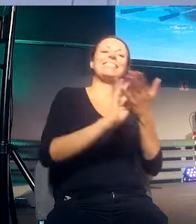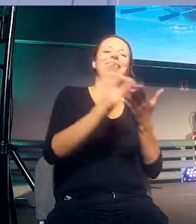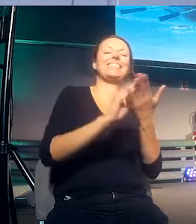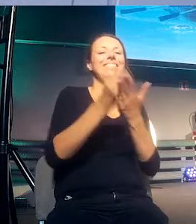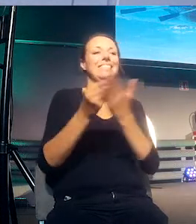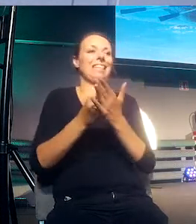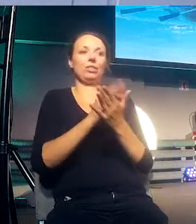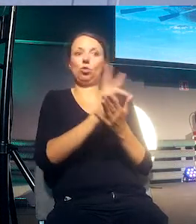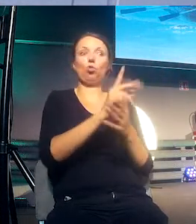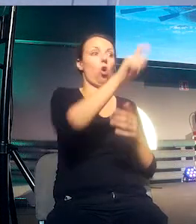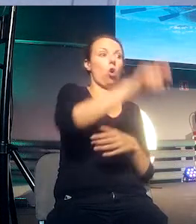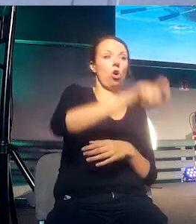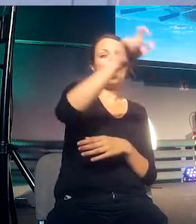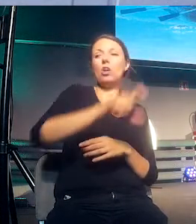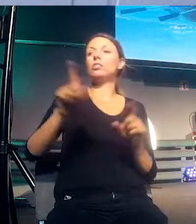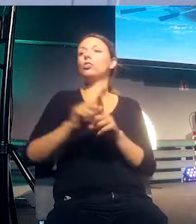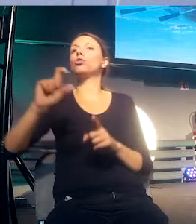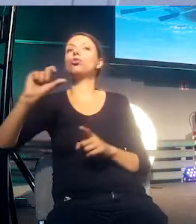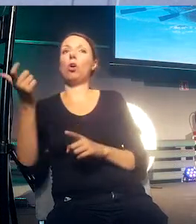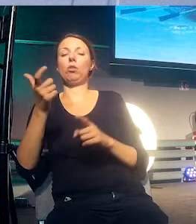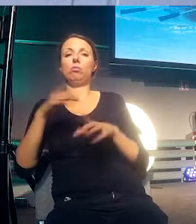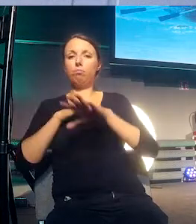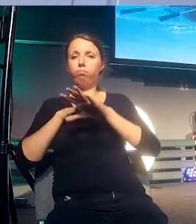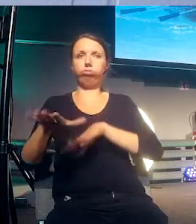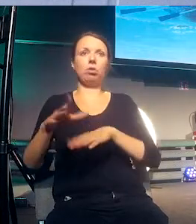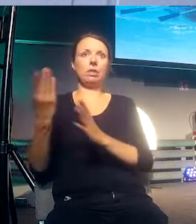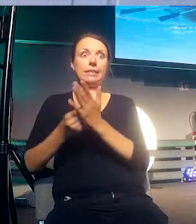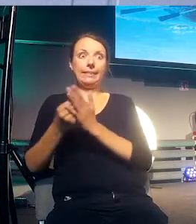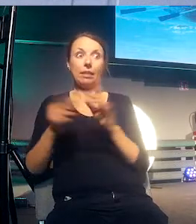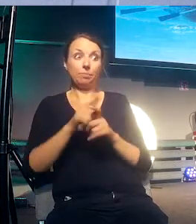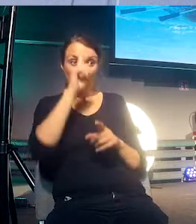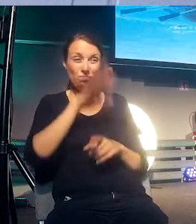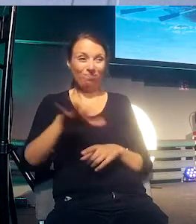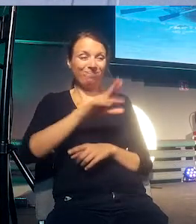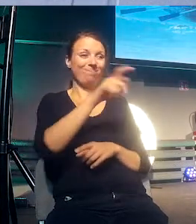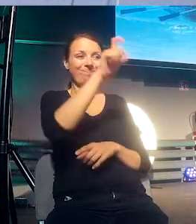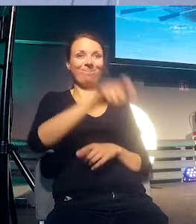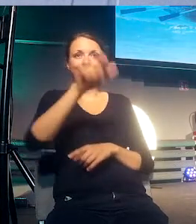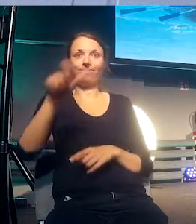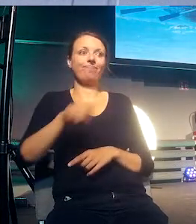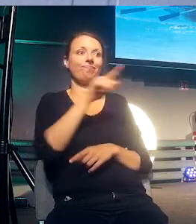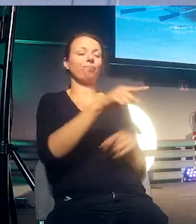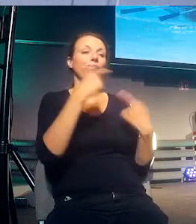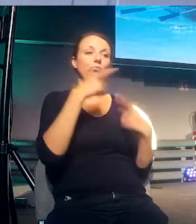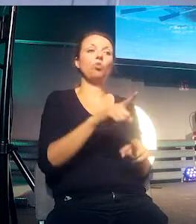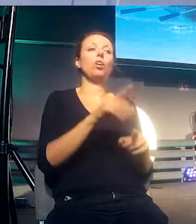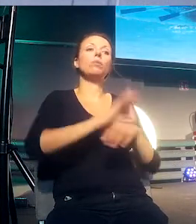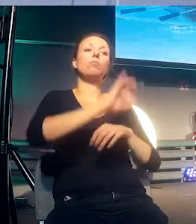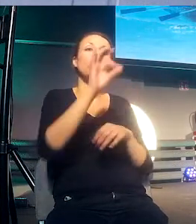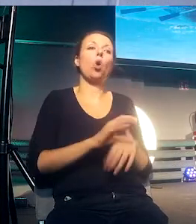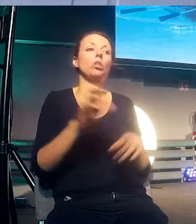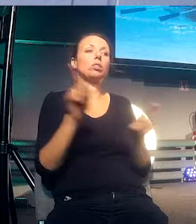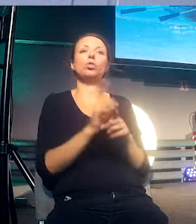wszystkich osobach i procesach, które odpowiedzialne są za to, że projekty, które najczęściej graficy wrzucają na